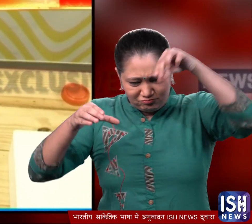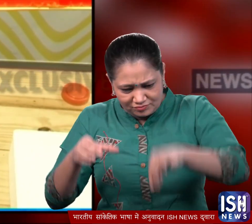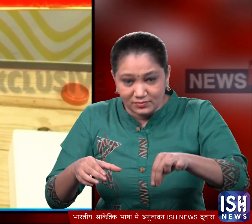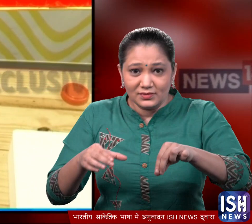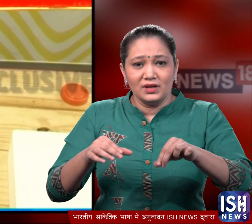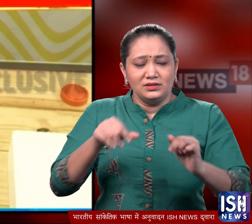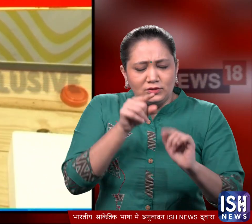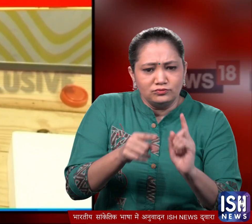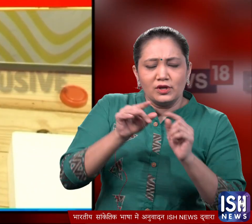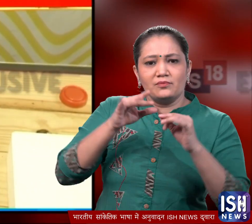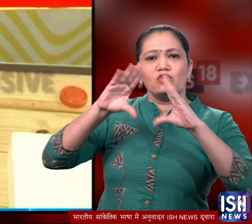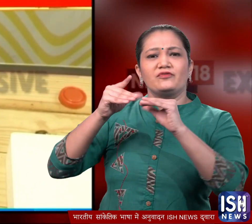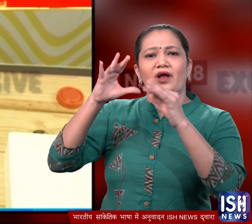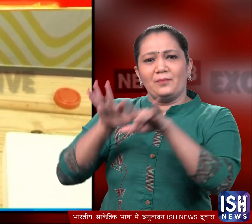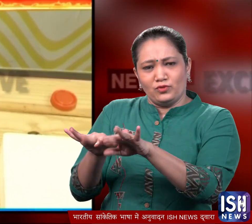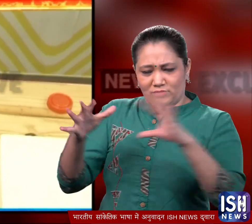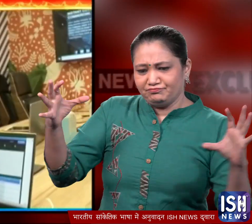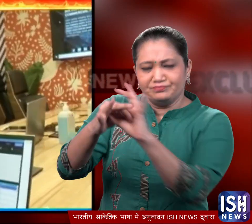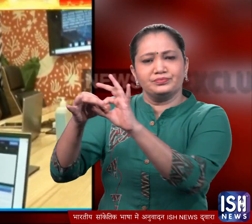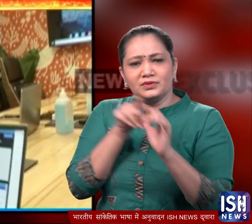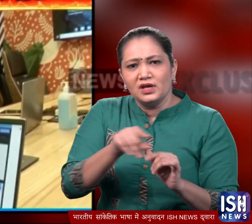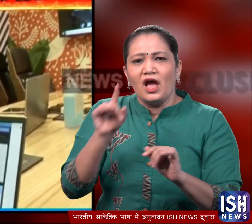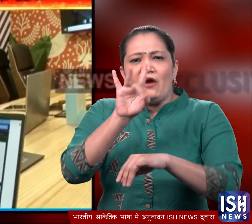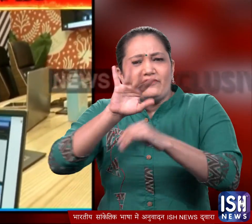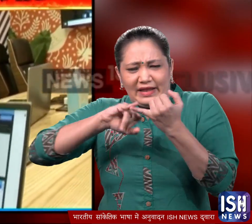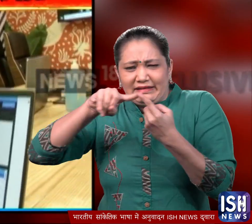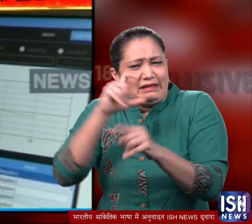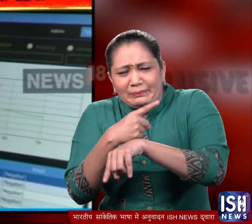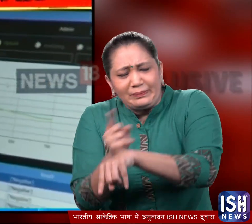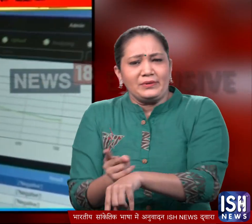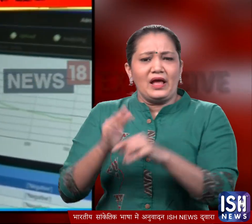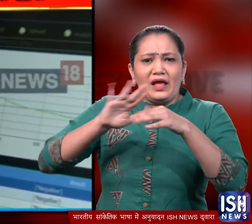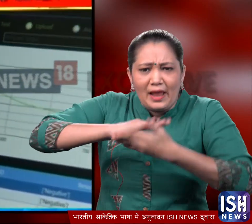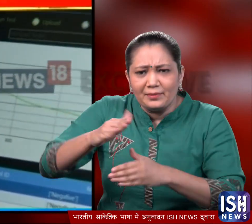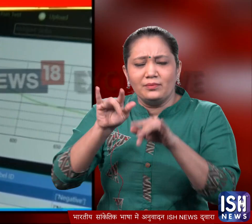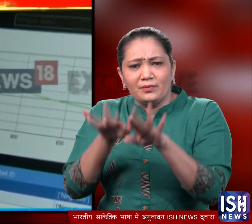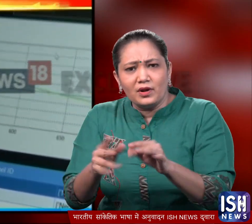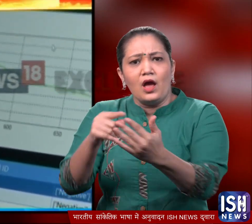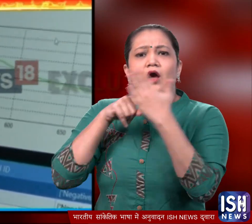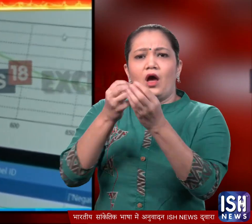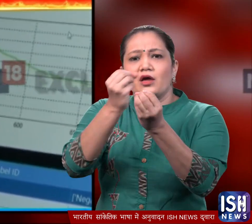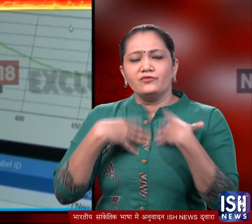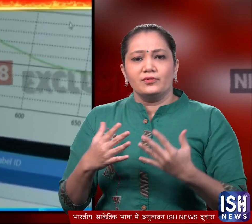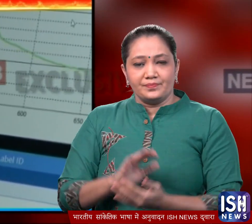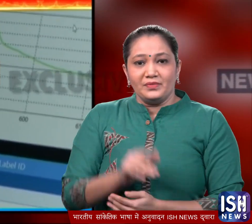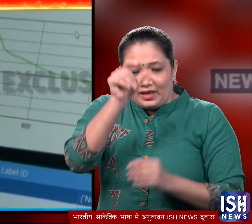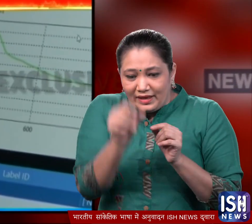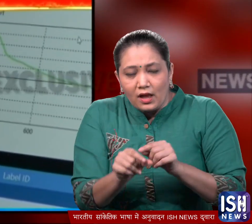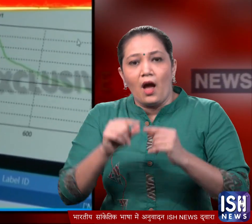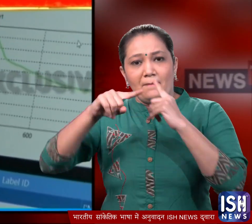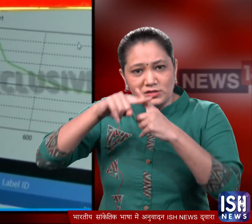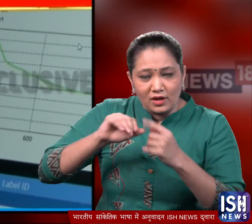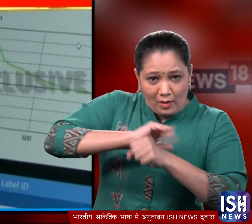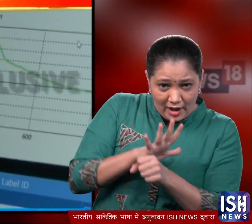दिया जाता है। मशीन सीधा सॉफ्टवेयर से जुड़ी होती है, जो केवल 15 सेकंड में कंप्यूटर या लैपटॉप की स्क्रीन पर यह बता देती है कि